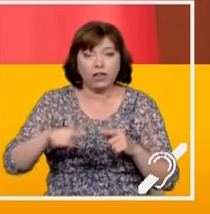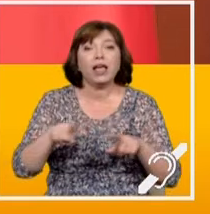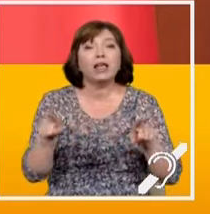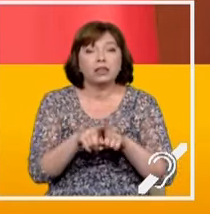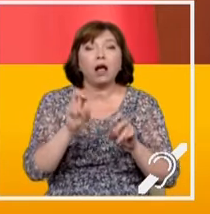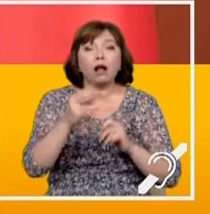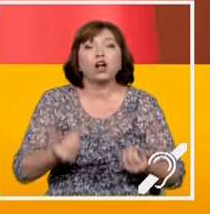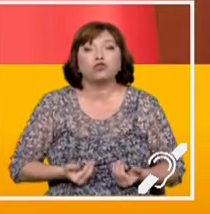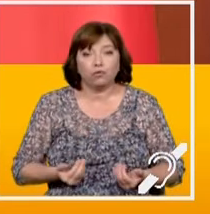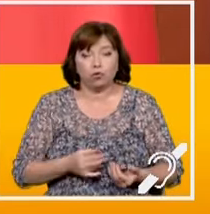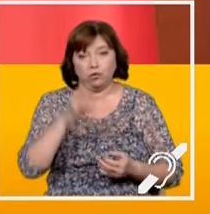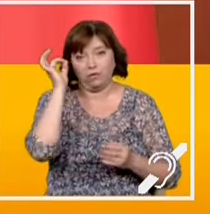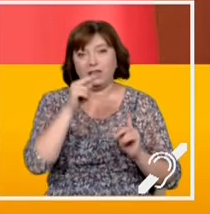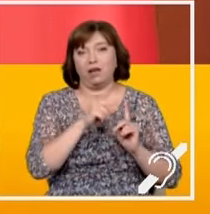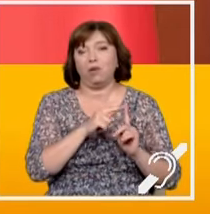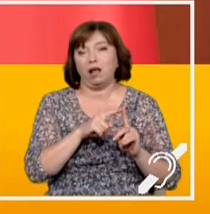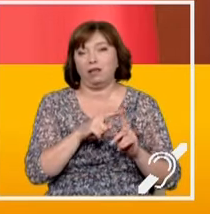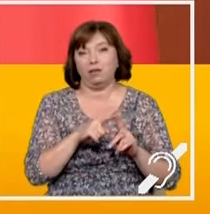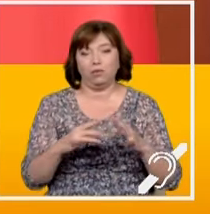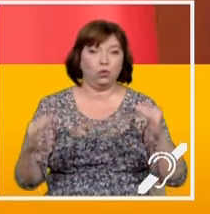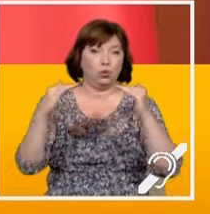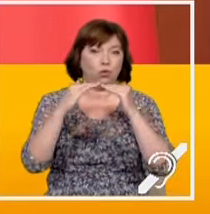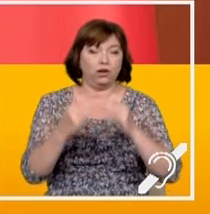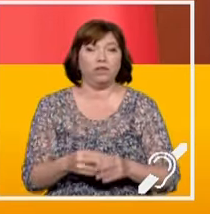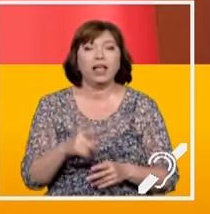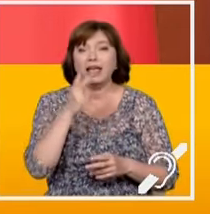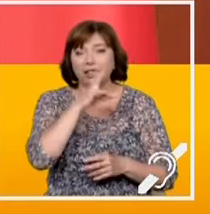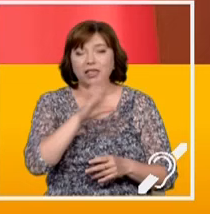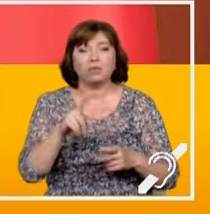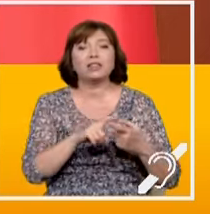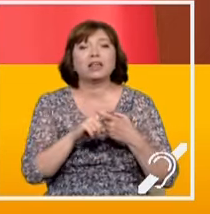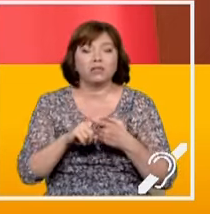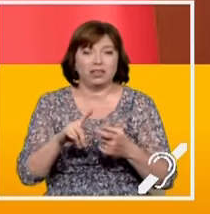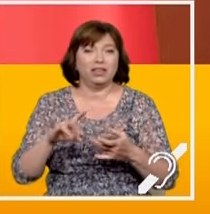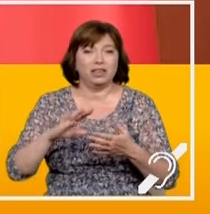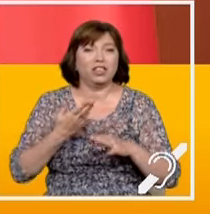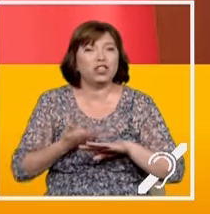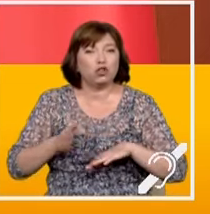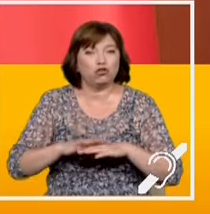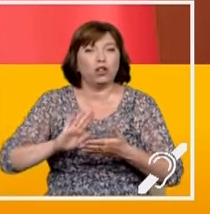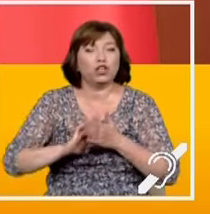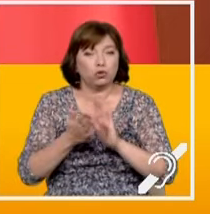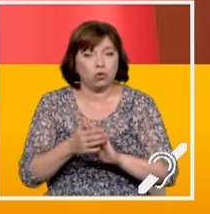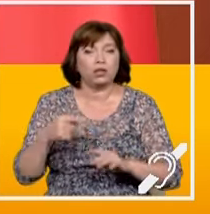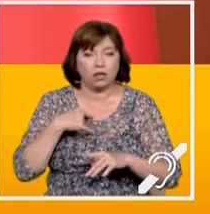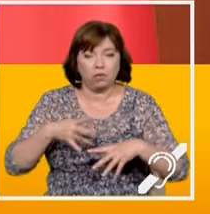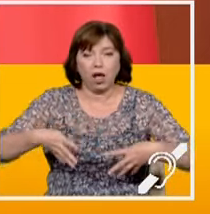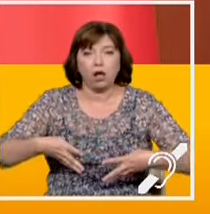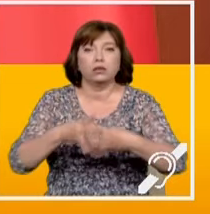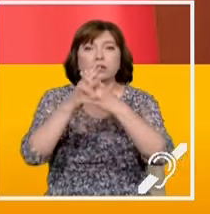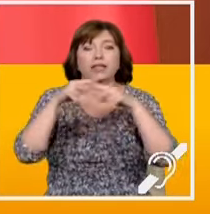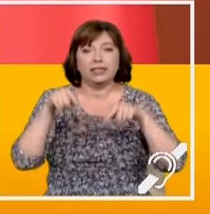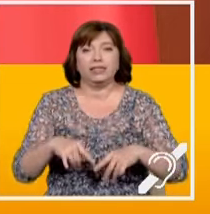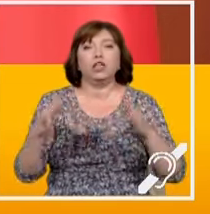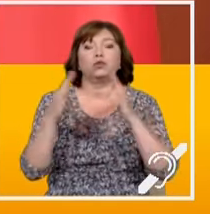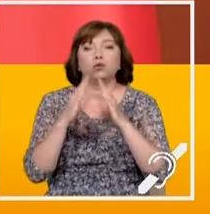cum se trăiește în Germania. În pofida contextului regional complicat, construim aici,